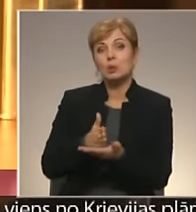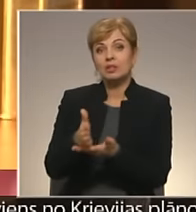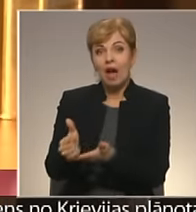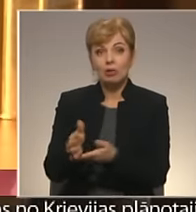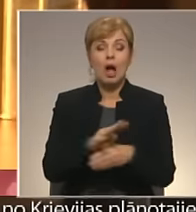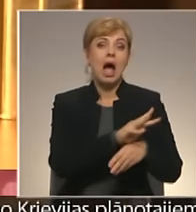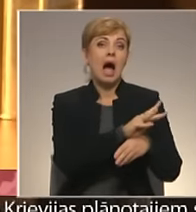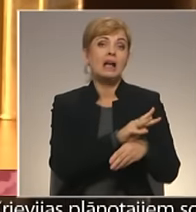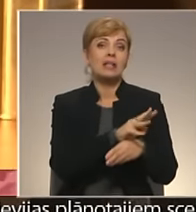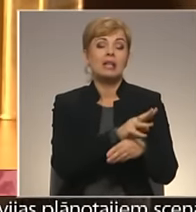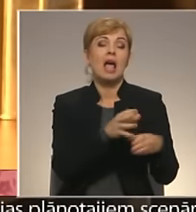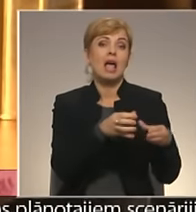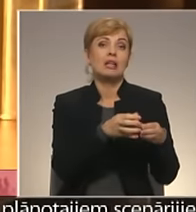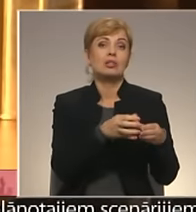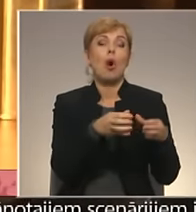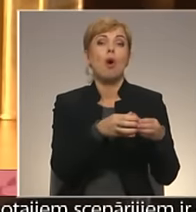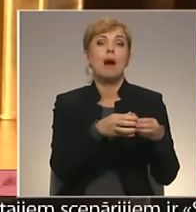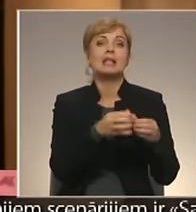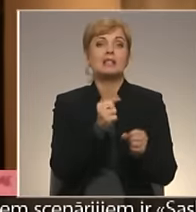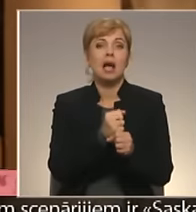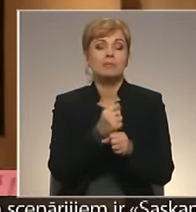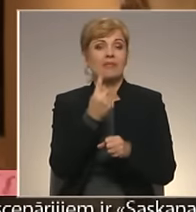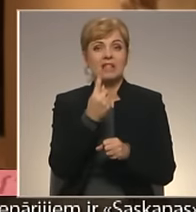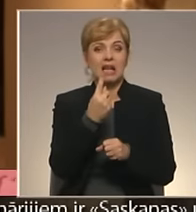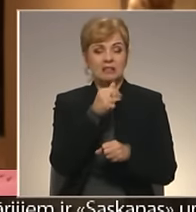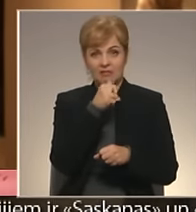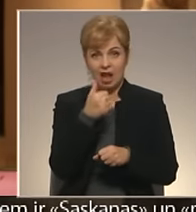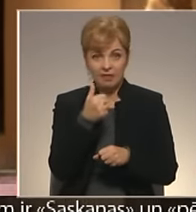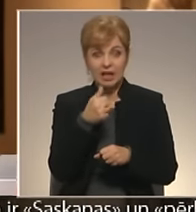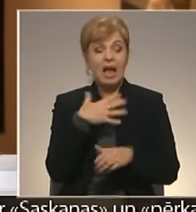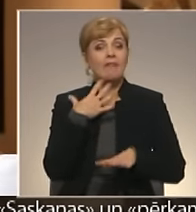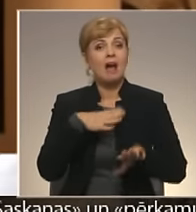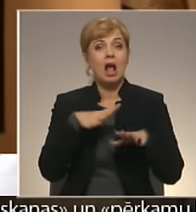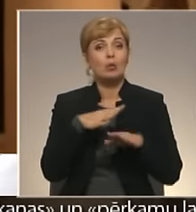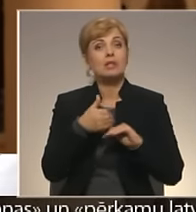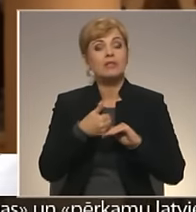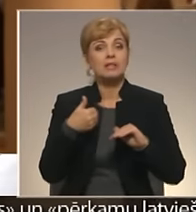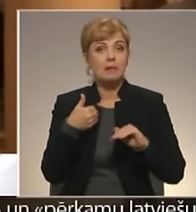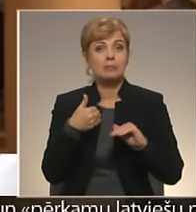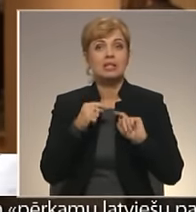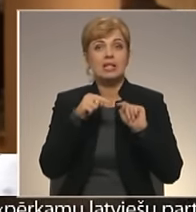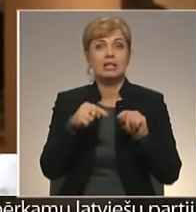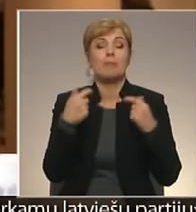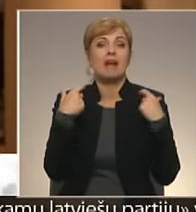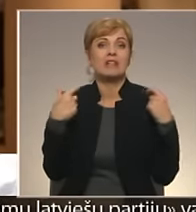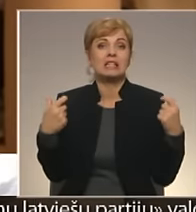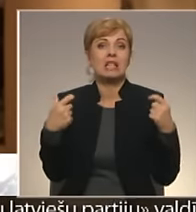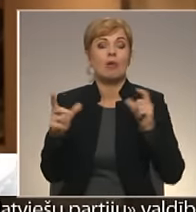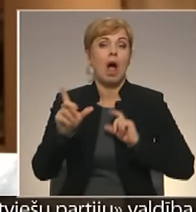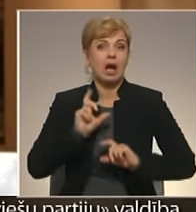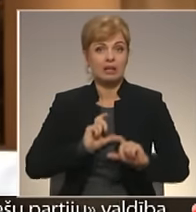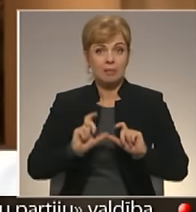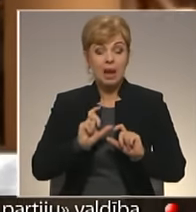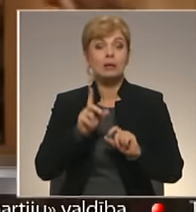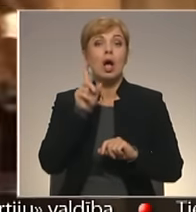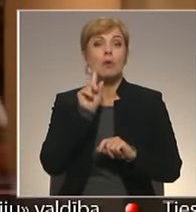ir komandas darbs, jo viens artilērijas nevar būt. Vēlos vispirms iestāties virsnieku akadēmijā, un tur jau,